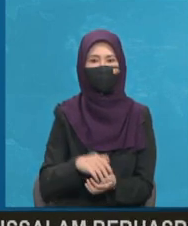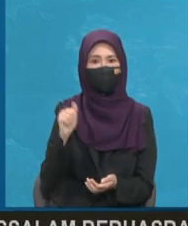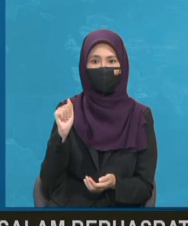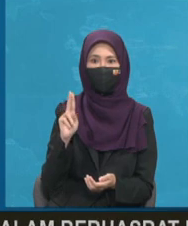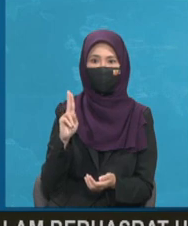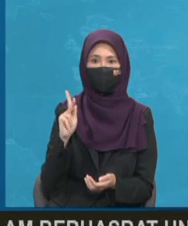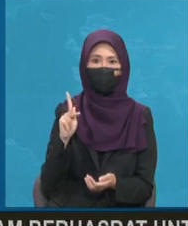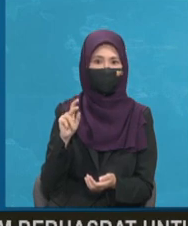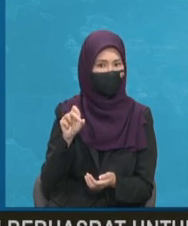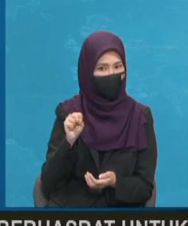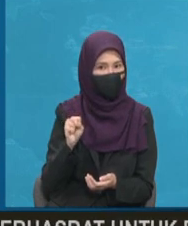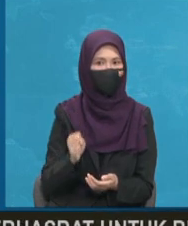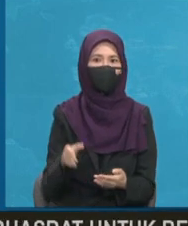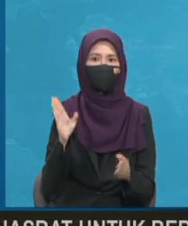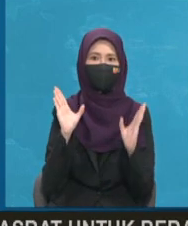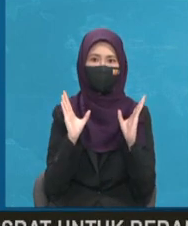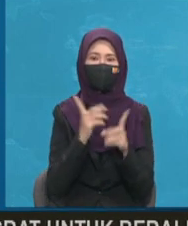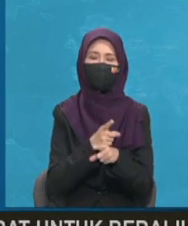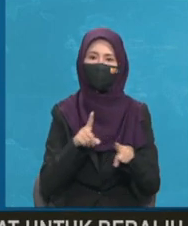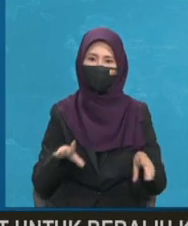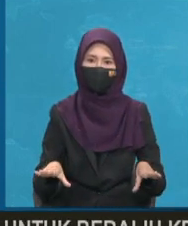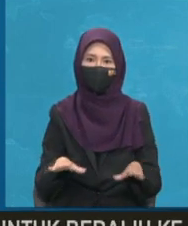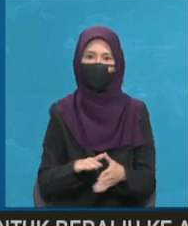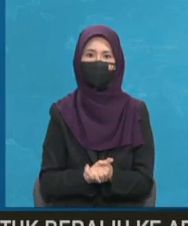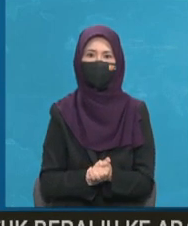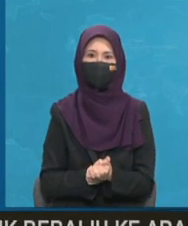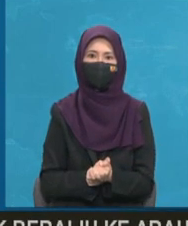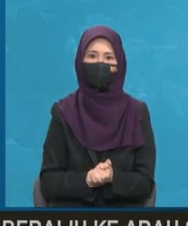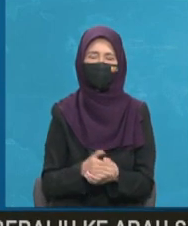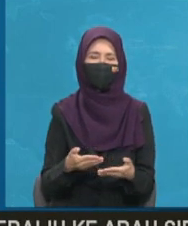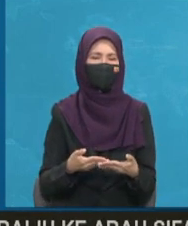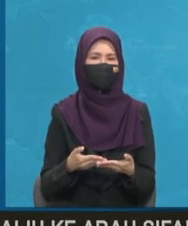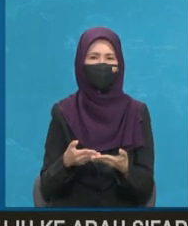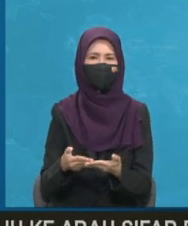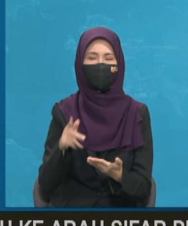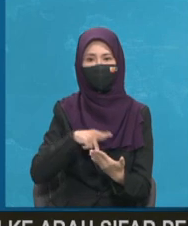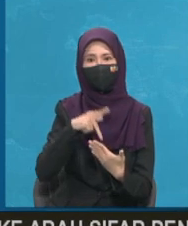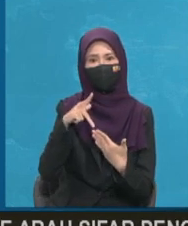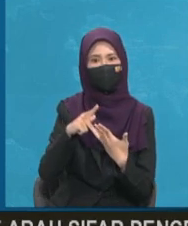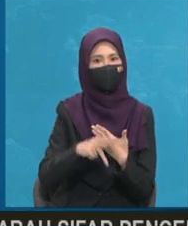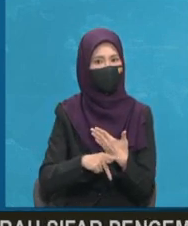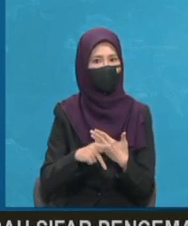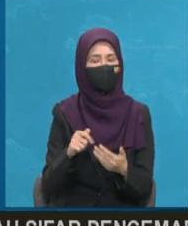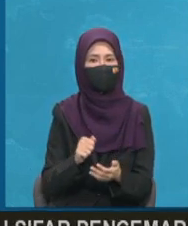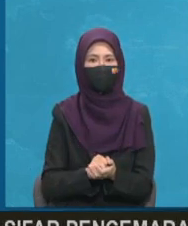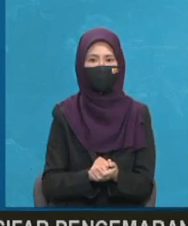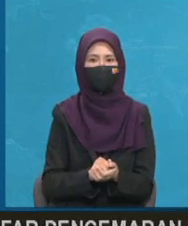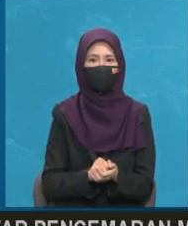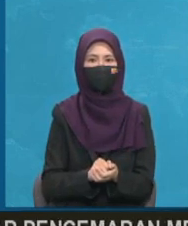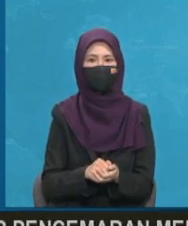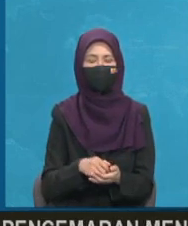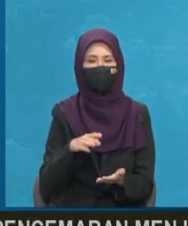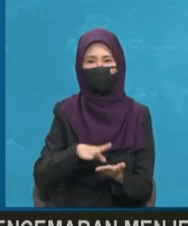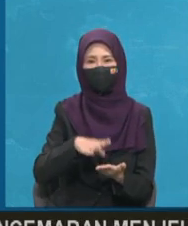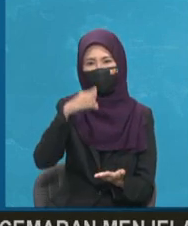like negara Brunei Darussalam Anugerah opo and the adalah program kecemerlangan negara Max daripada kru Jones